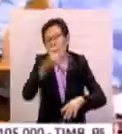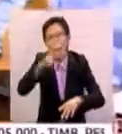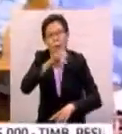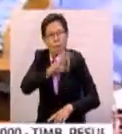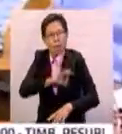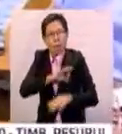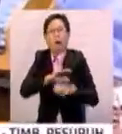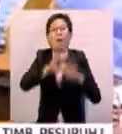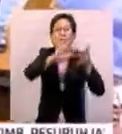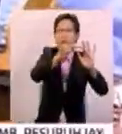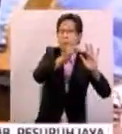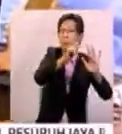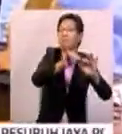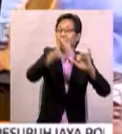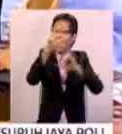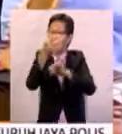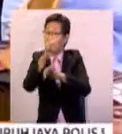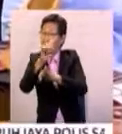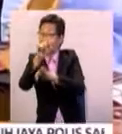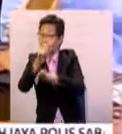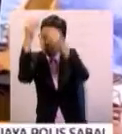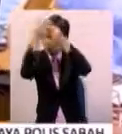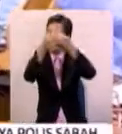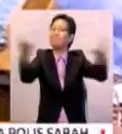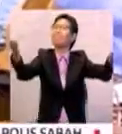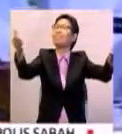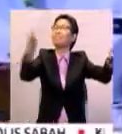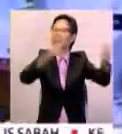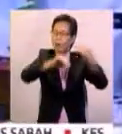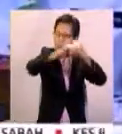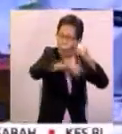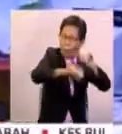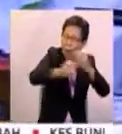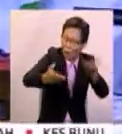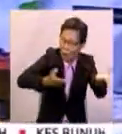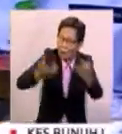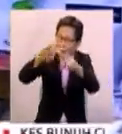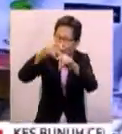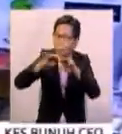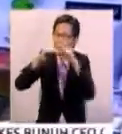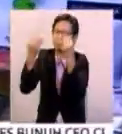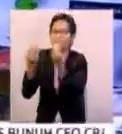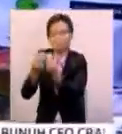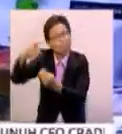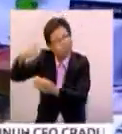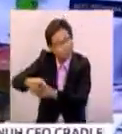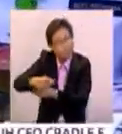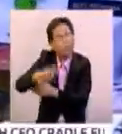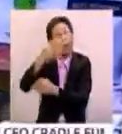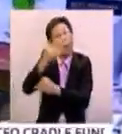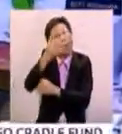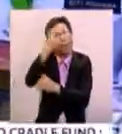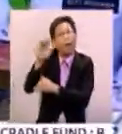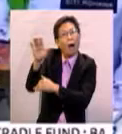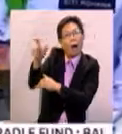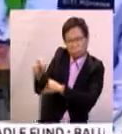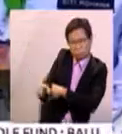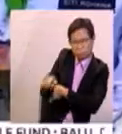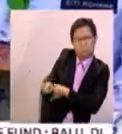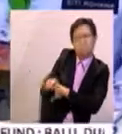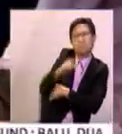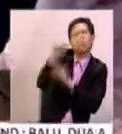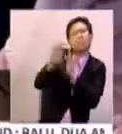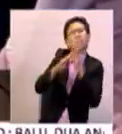memanfaatkan media sosial sebagai ejen penyampai maklumat dan promosi perkhidmatan kepada masyarakat. Ini kerana ada pihak yang